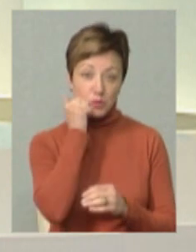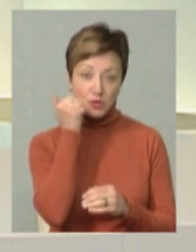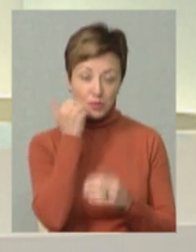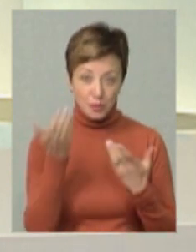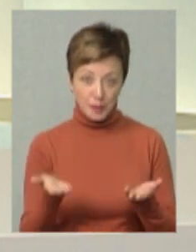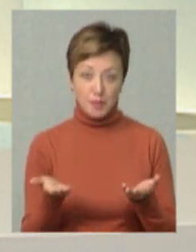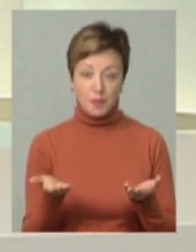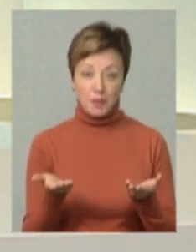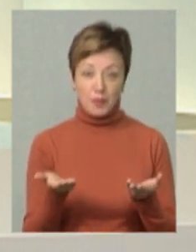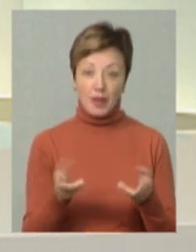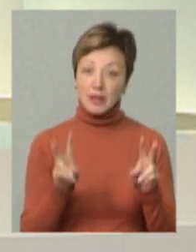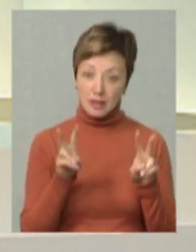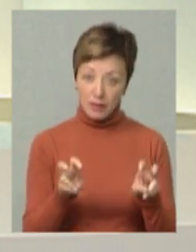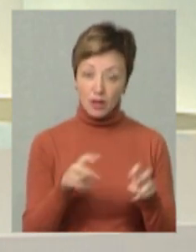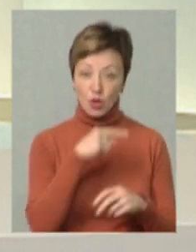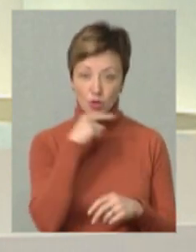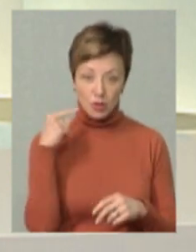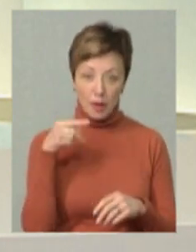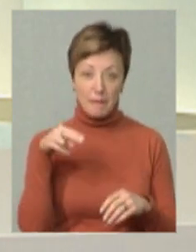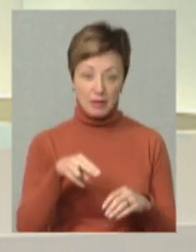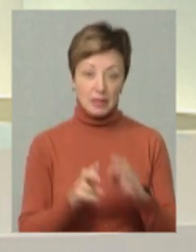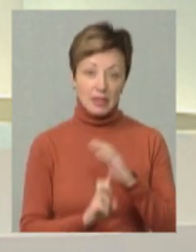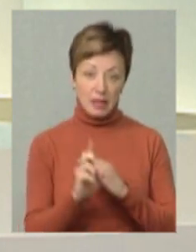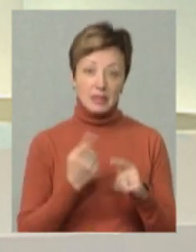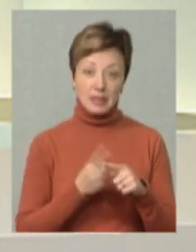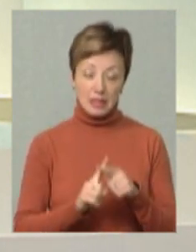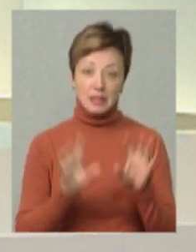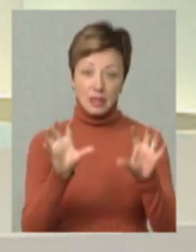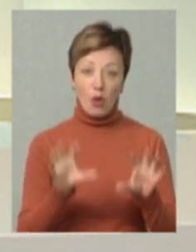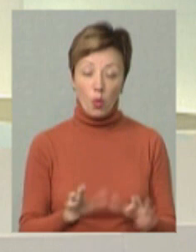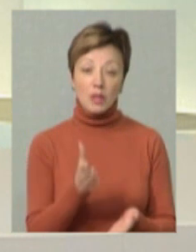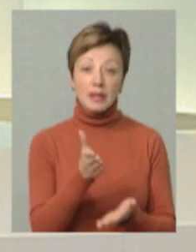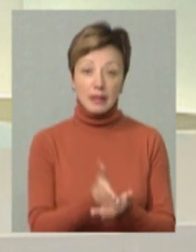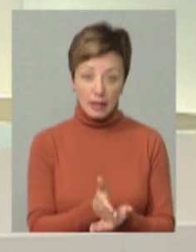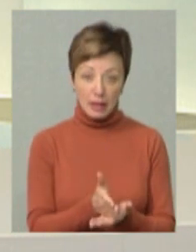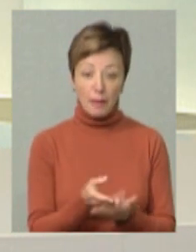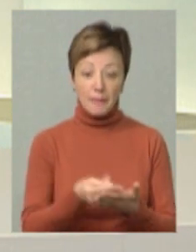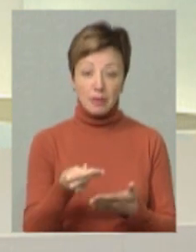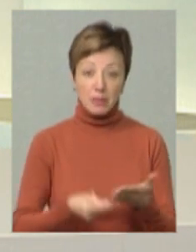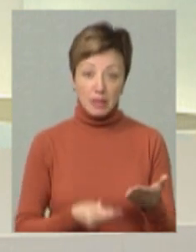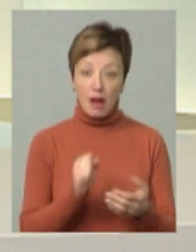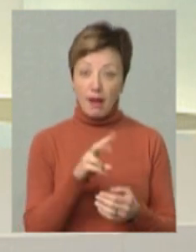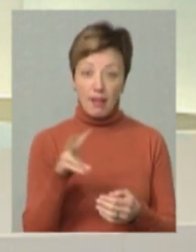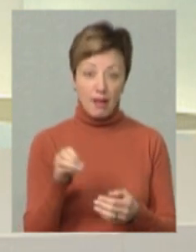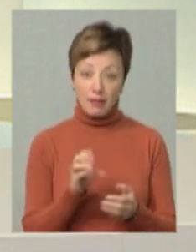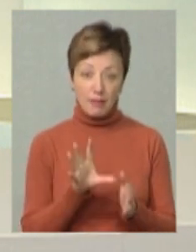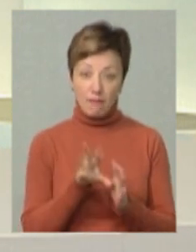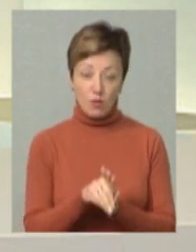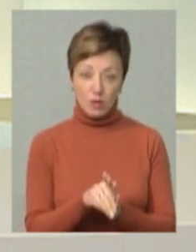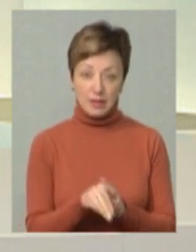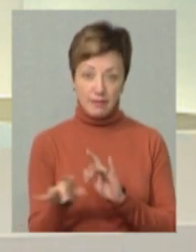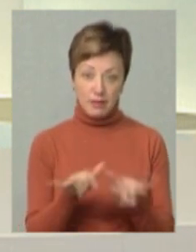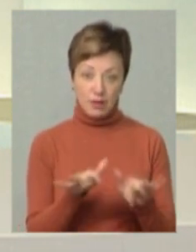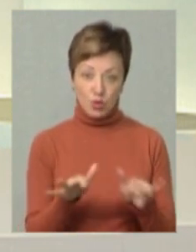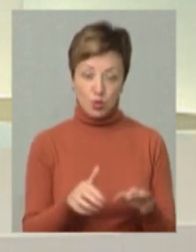Московського патріархату, назвати Російською православною церквою. Цей закон є, він підписаний, але він не вводиться в